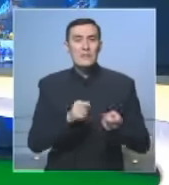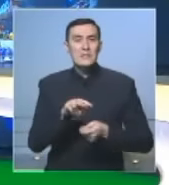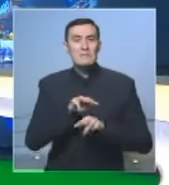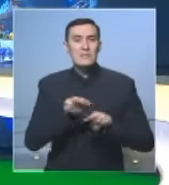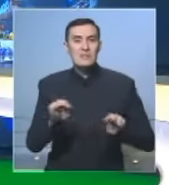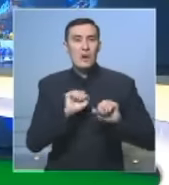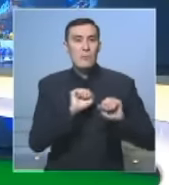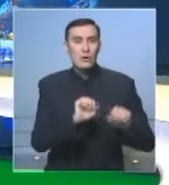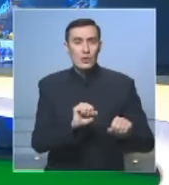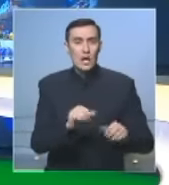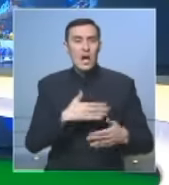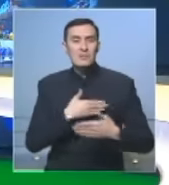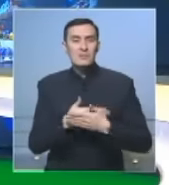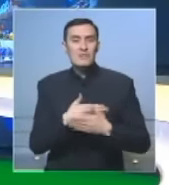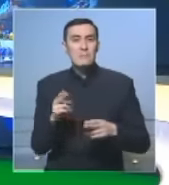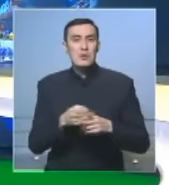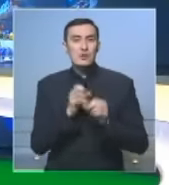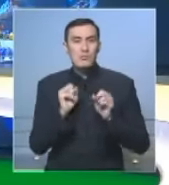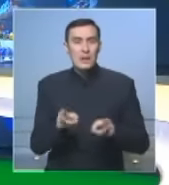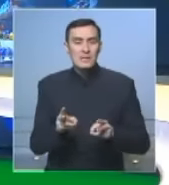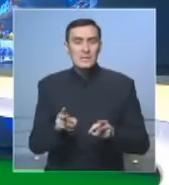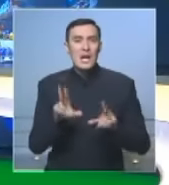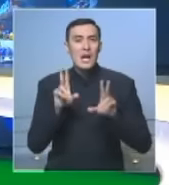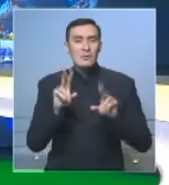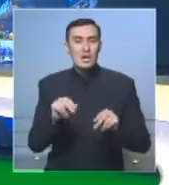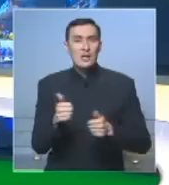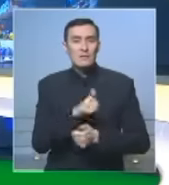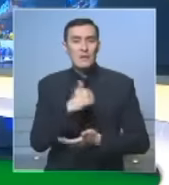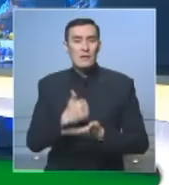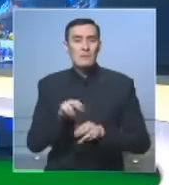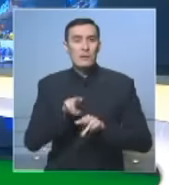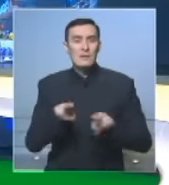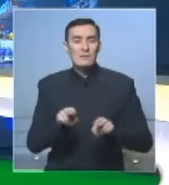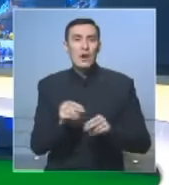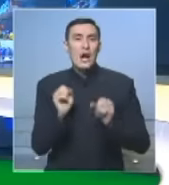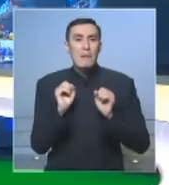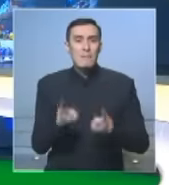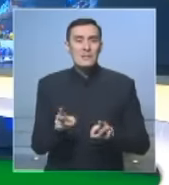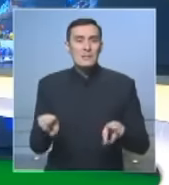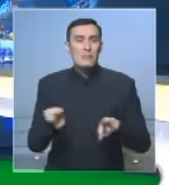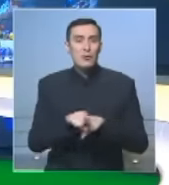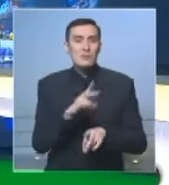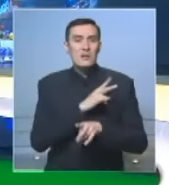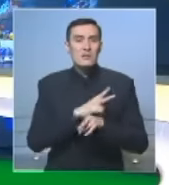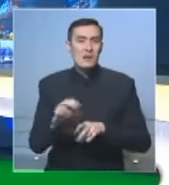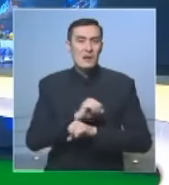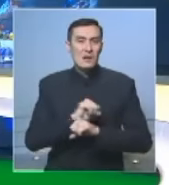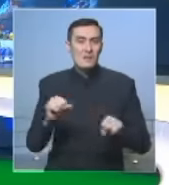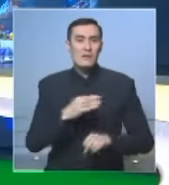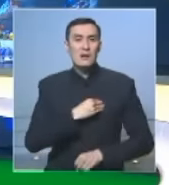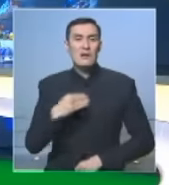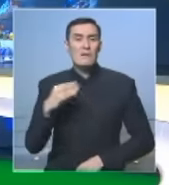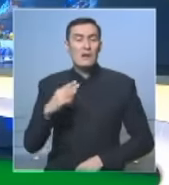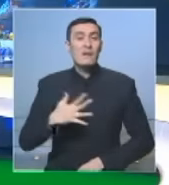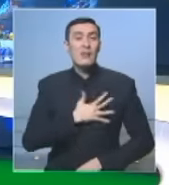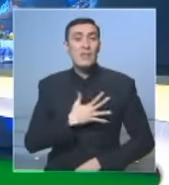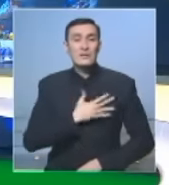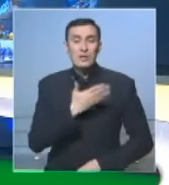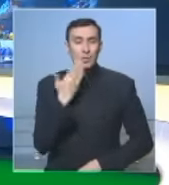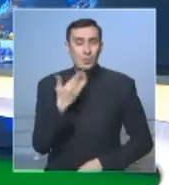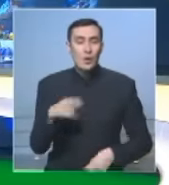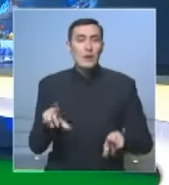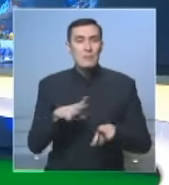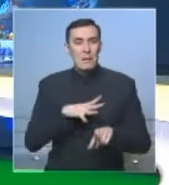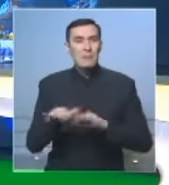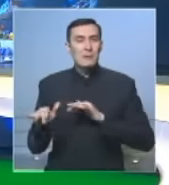Руководители Минобороны и общественной безопасности заверили главу правительства, что угрозы совершения подобных терактов в Канаде нет. Но, несмотря на